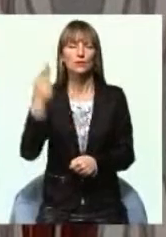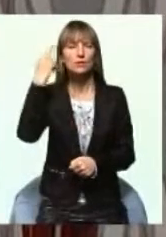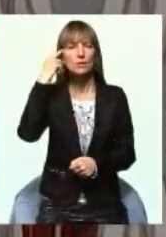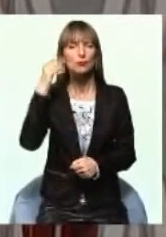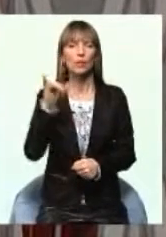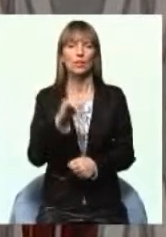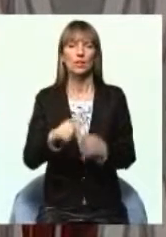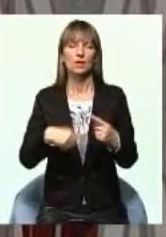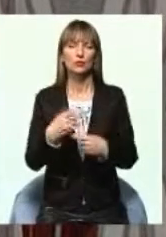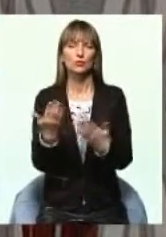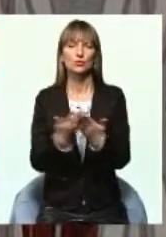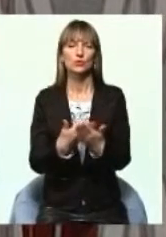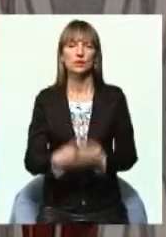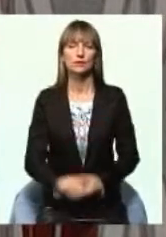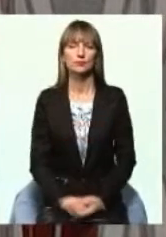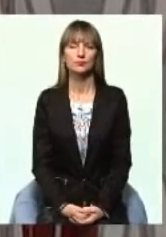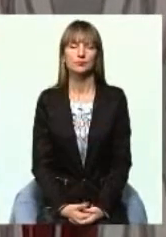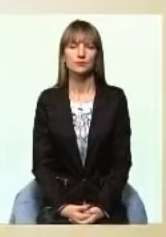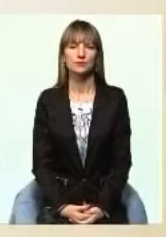дізнаємось у наступному сюжеті.